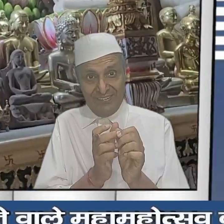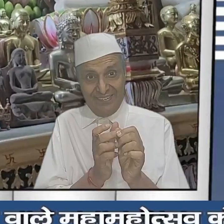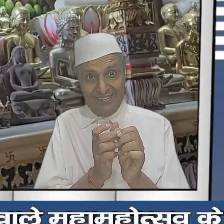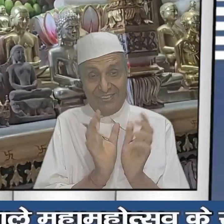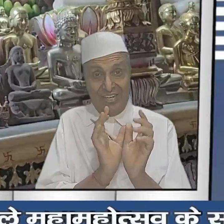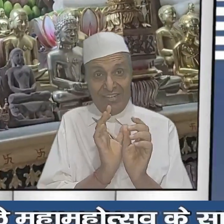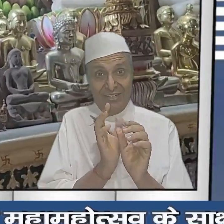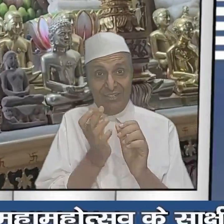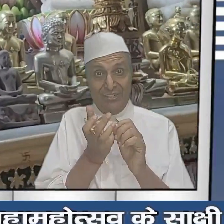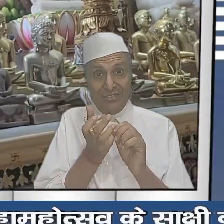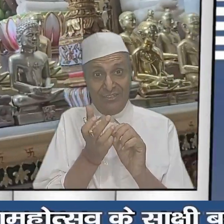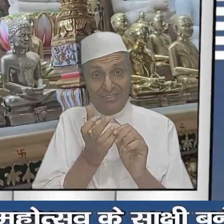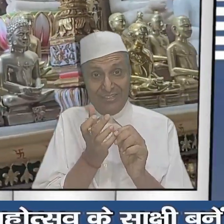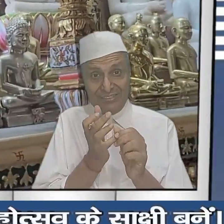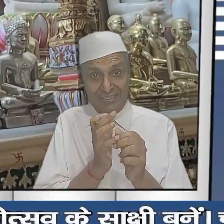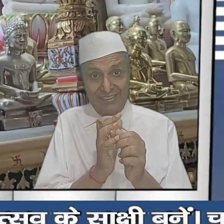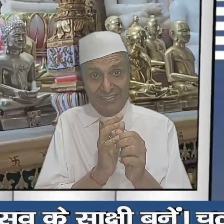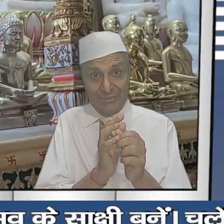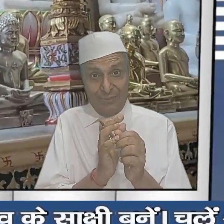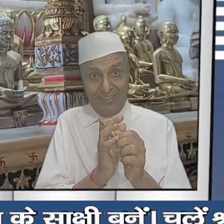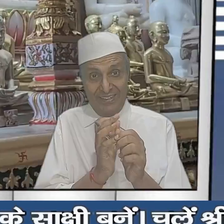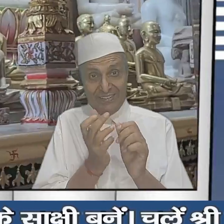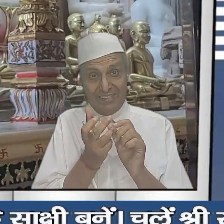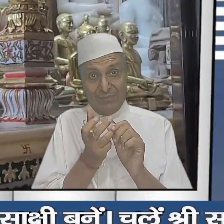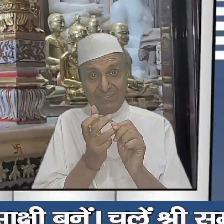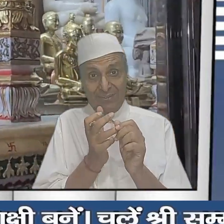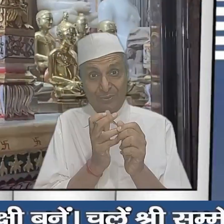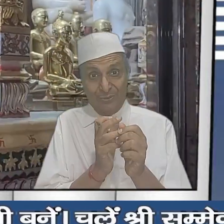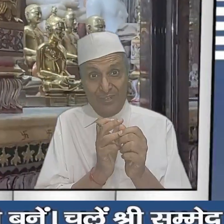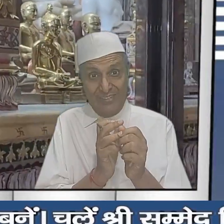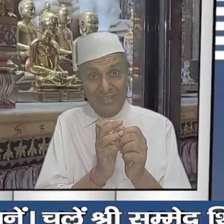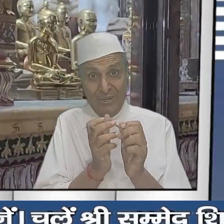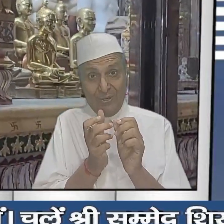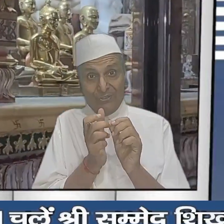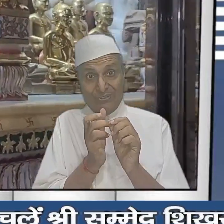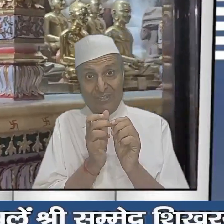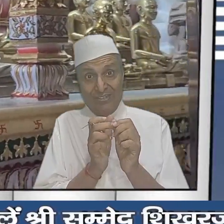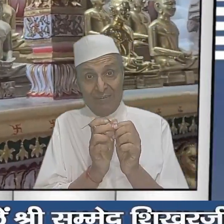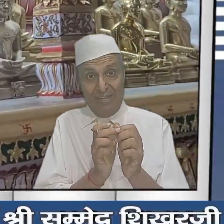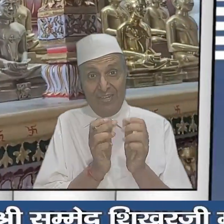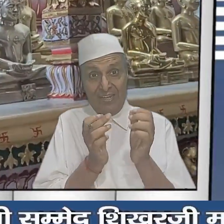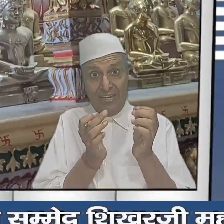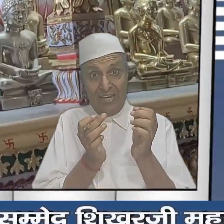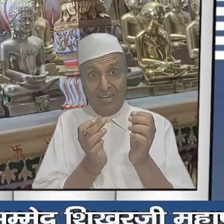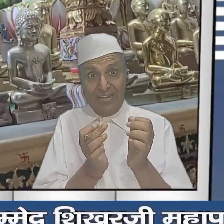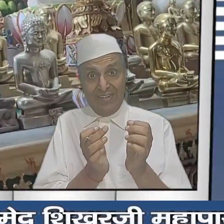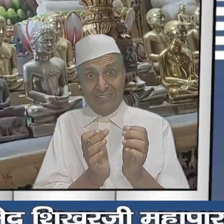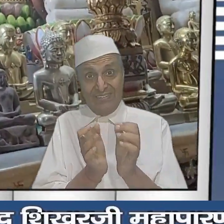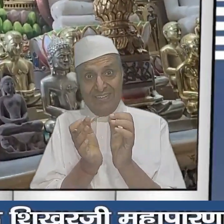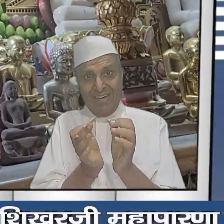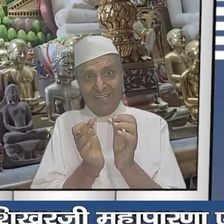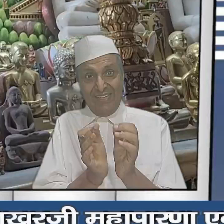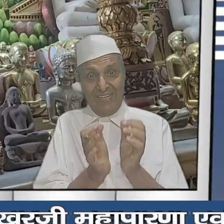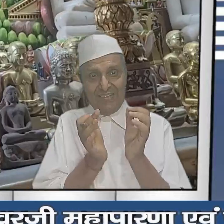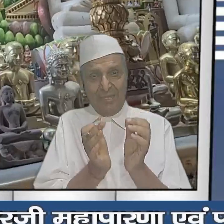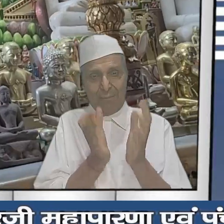तीर्थंकर, जी हाँ तीर्थंकर शांतिनाथ जी 16वें, 17वें श्री कुंतुनाथ जी और 18वें अरहनाथ जी,